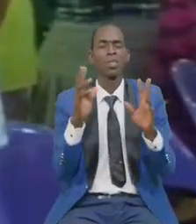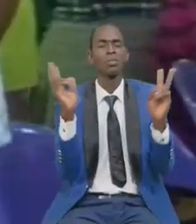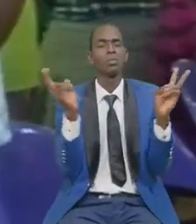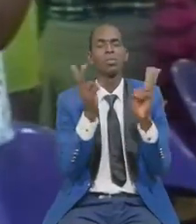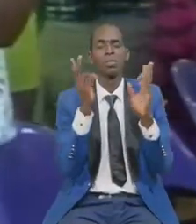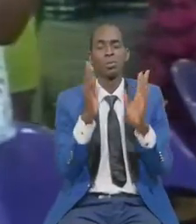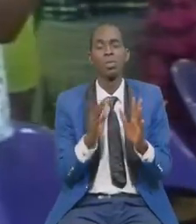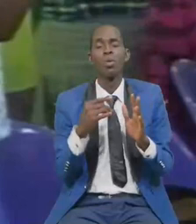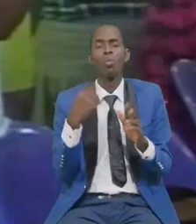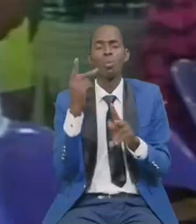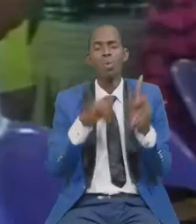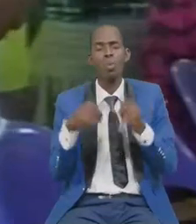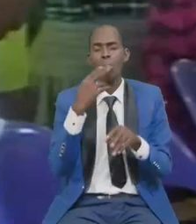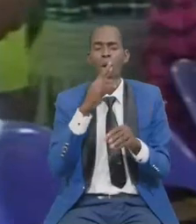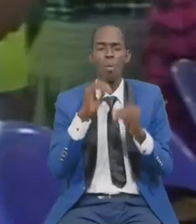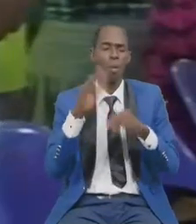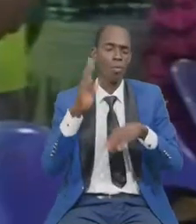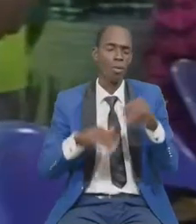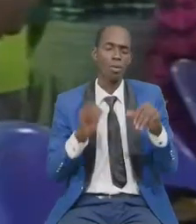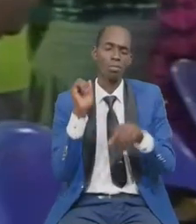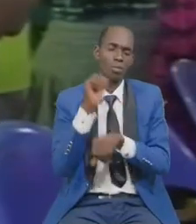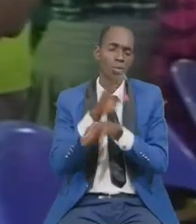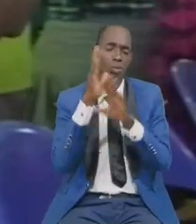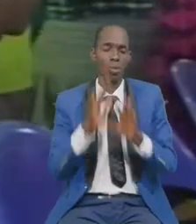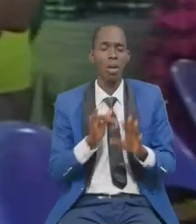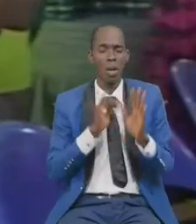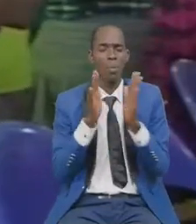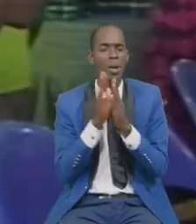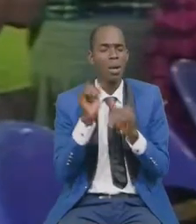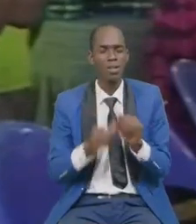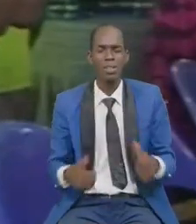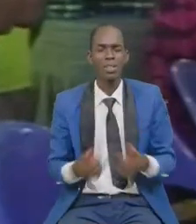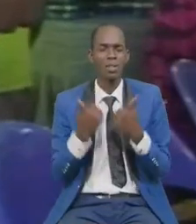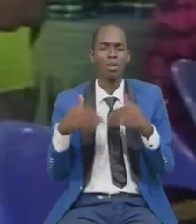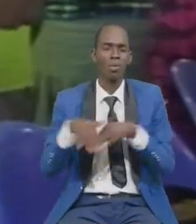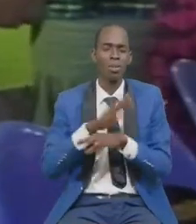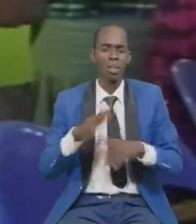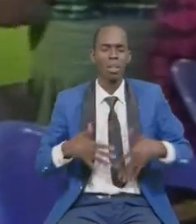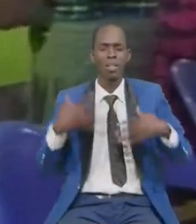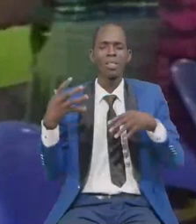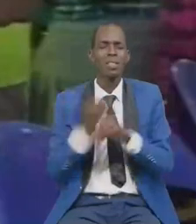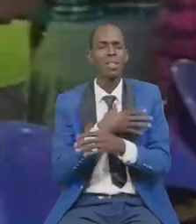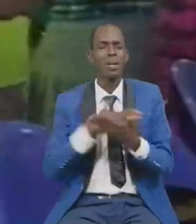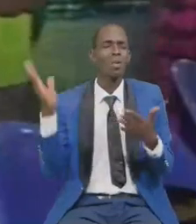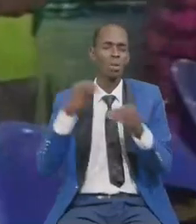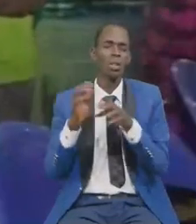que vainqueurs, chaque défi dans leur vie, ôte cela au nom de Jésus.